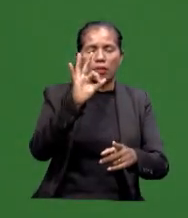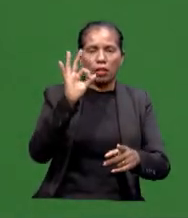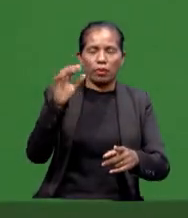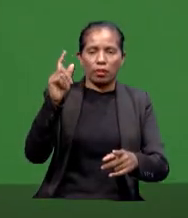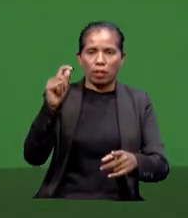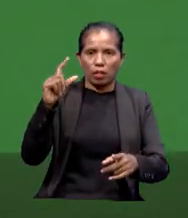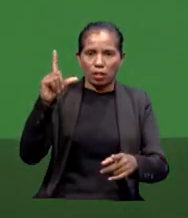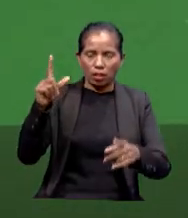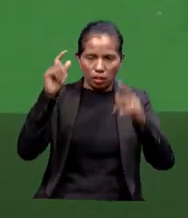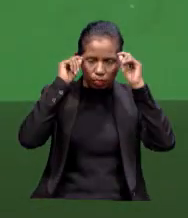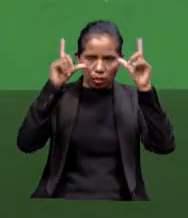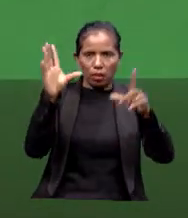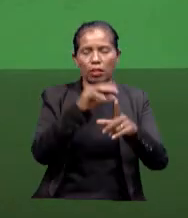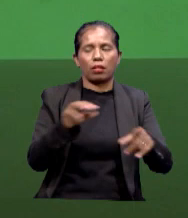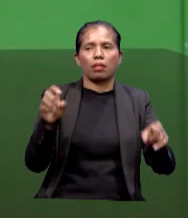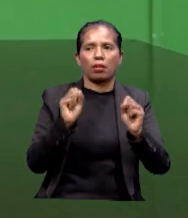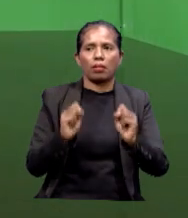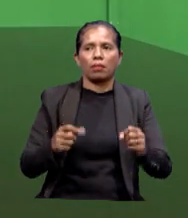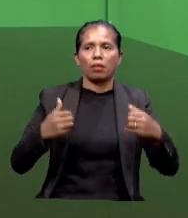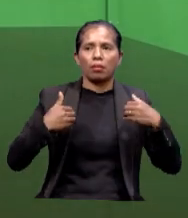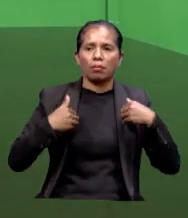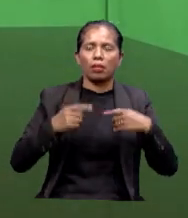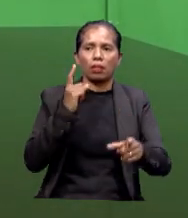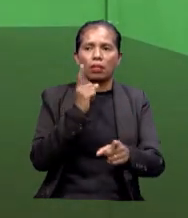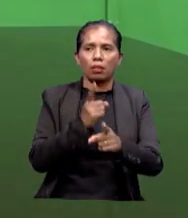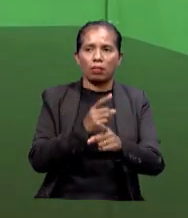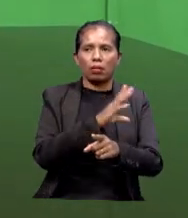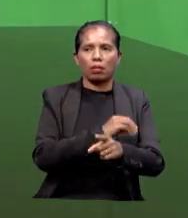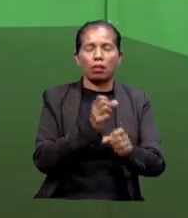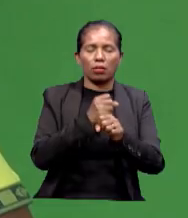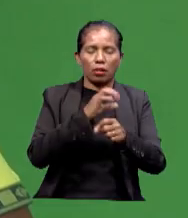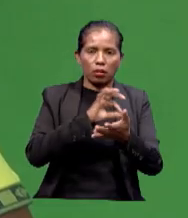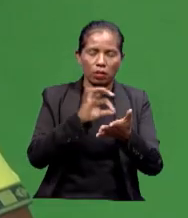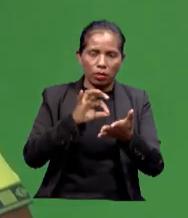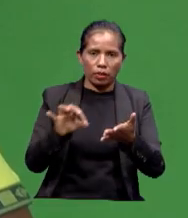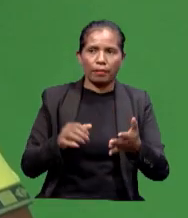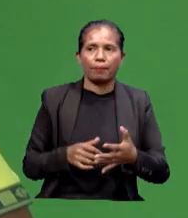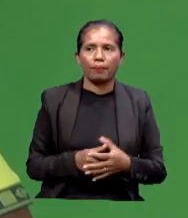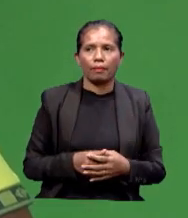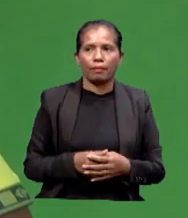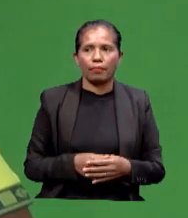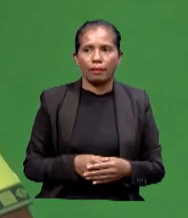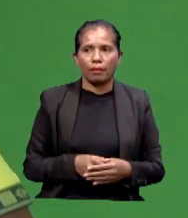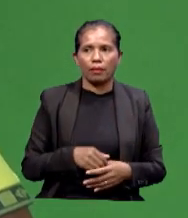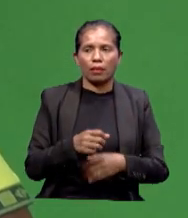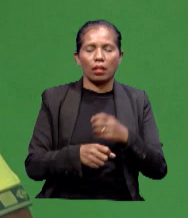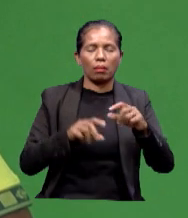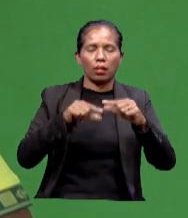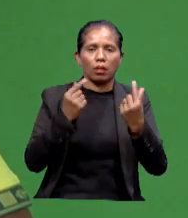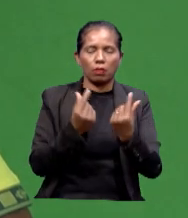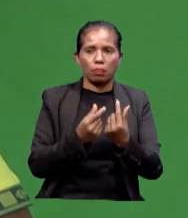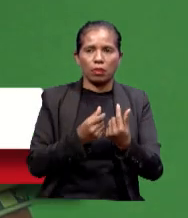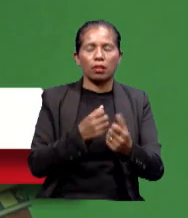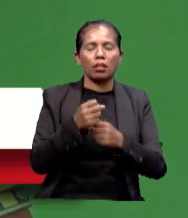Federação Futebol Timor Leste nune bel ia certeza ba klub atu halo resistu klub tinantina mi preparam